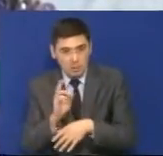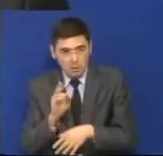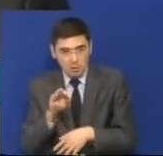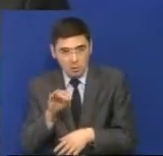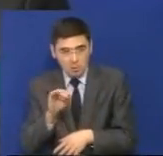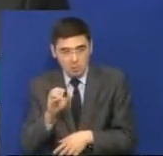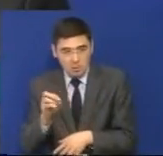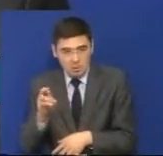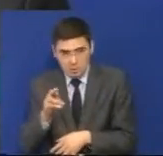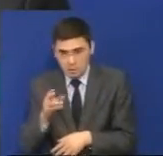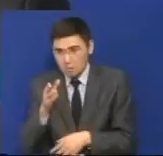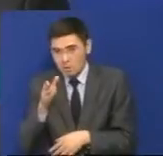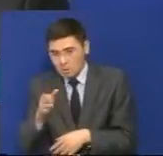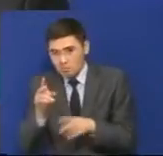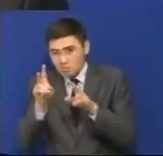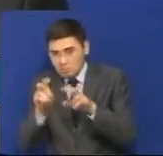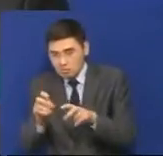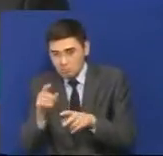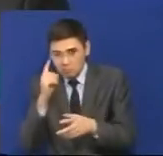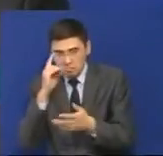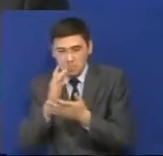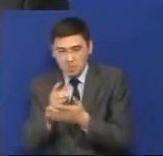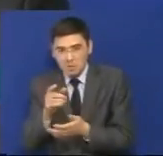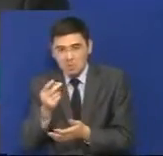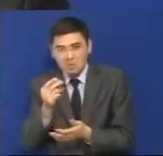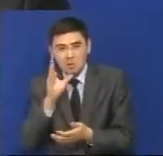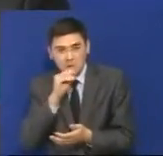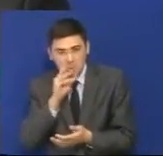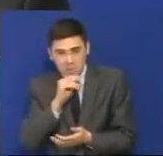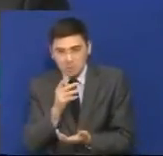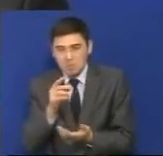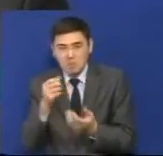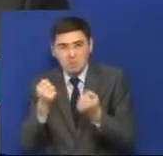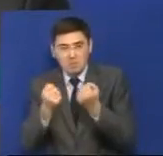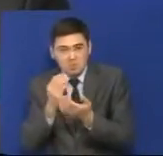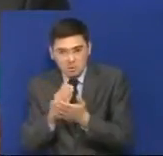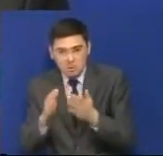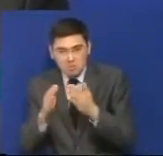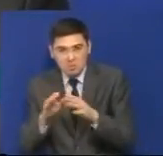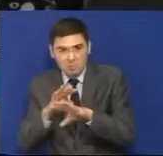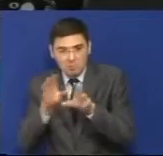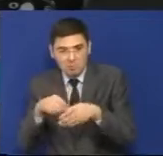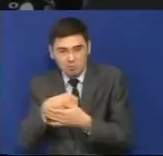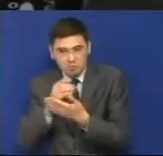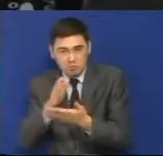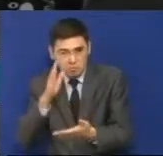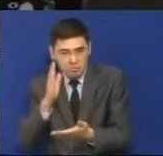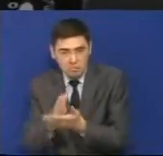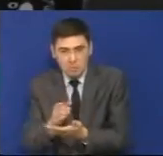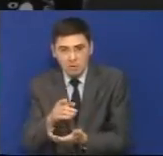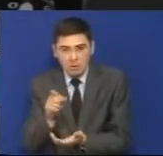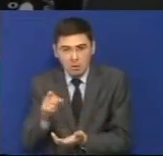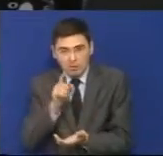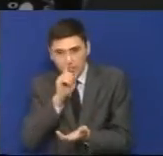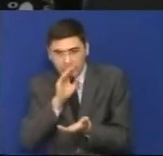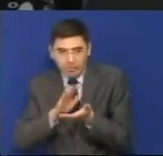басқа жағдай болып шықты. Іс жүзінде олардың материал жағдай мүлден басқаша. Гараждарда машиналары, мүліктері бар. Мамандардың